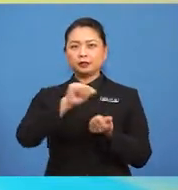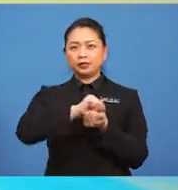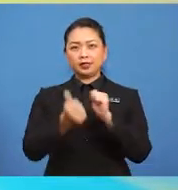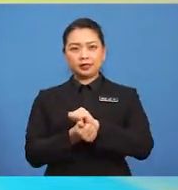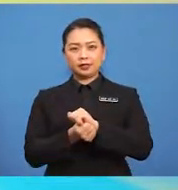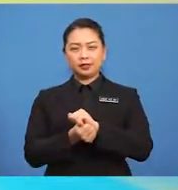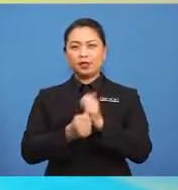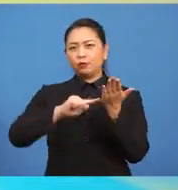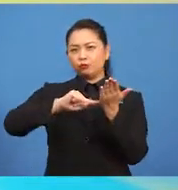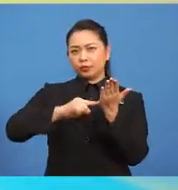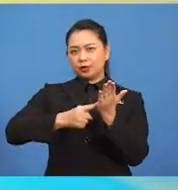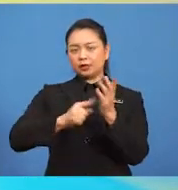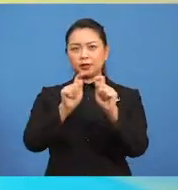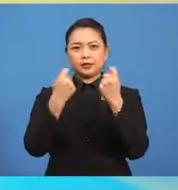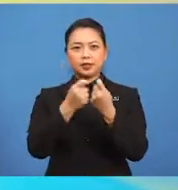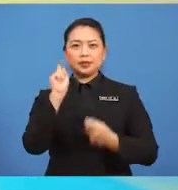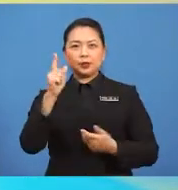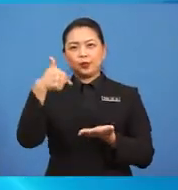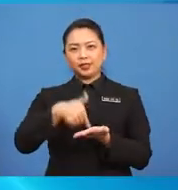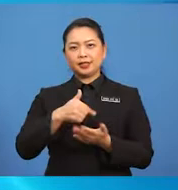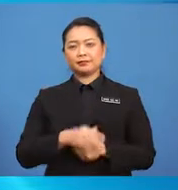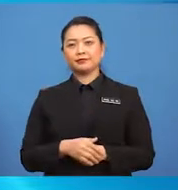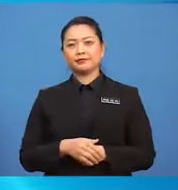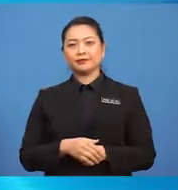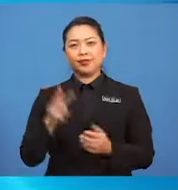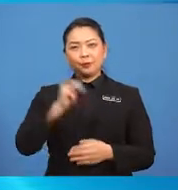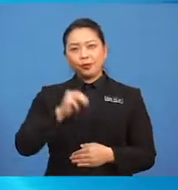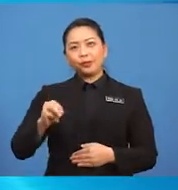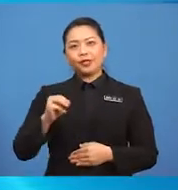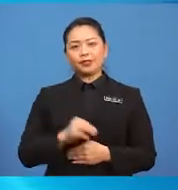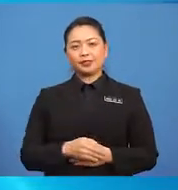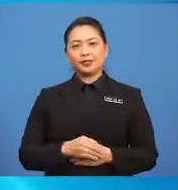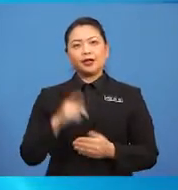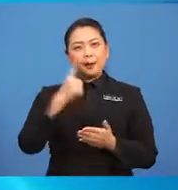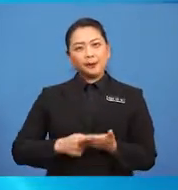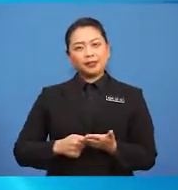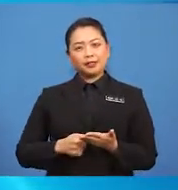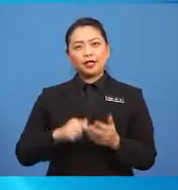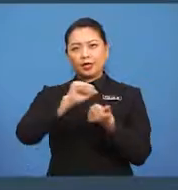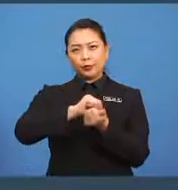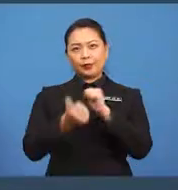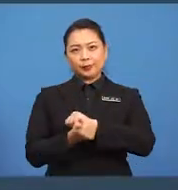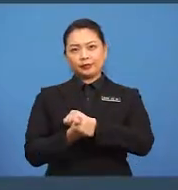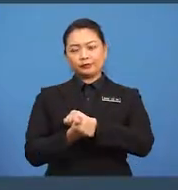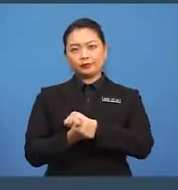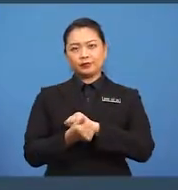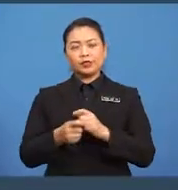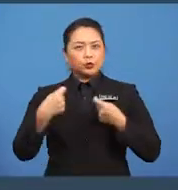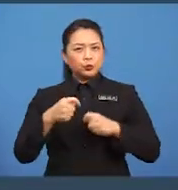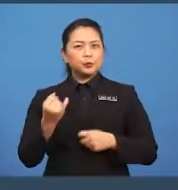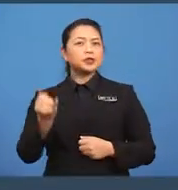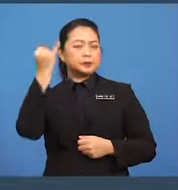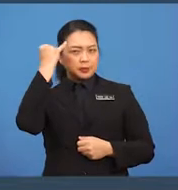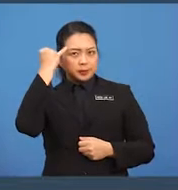ini sejak dari tingkatan 1 lagi. Murid-murid, apakah algoritma? Cuba kita